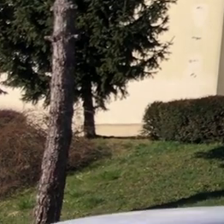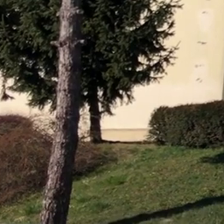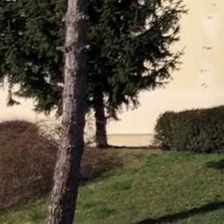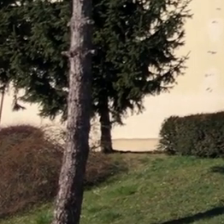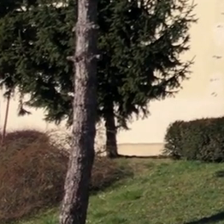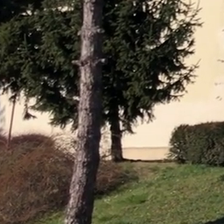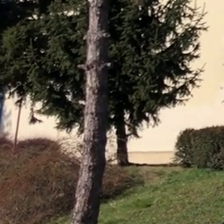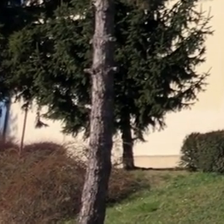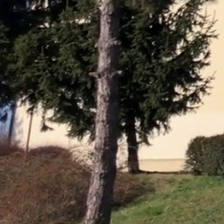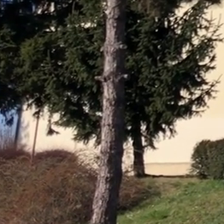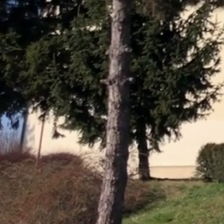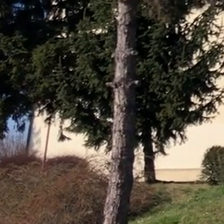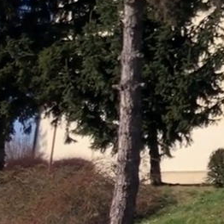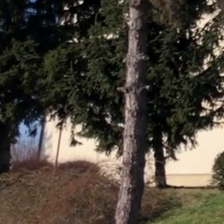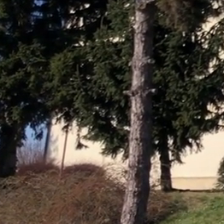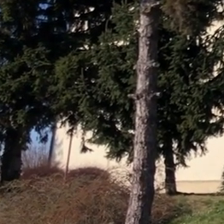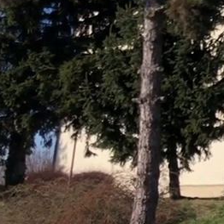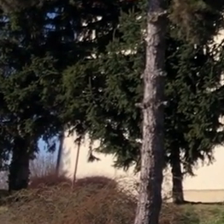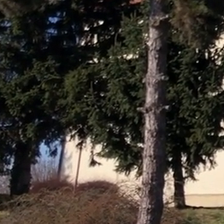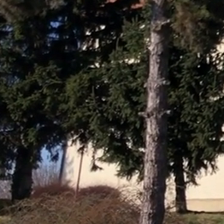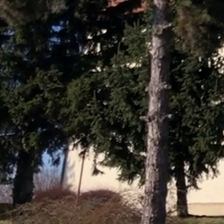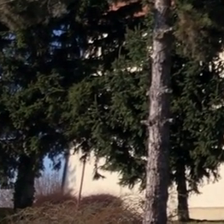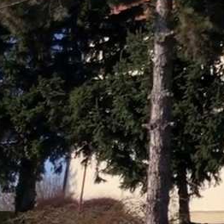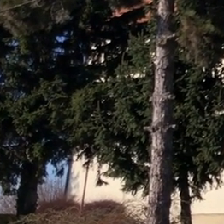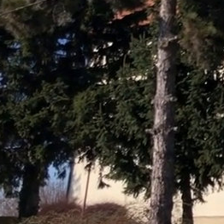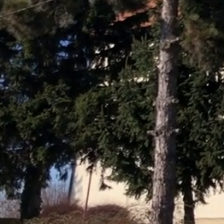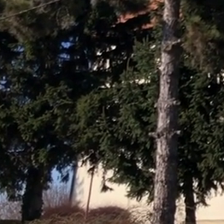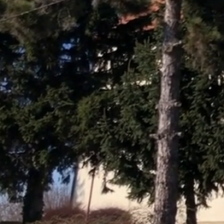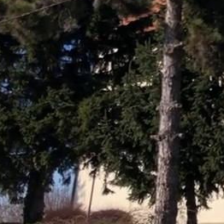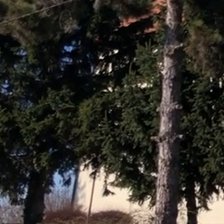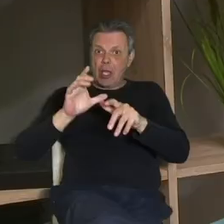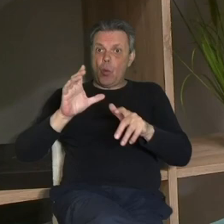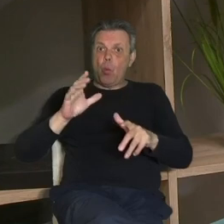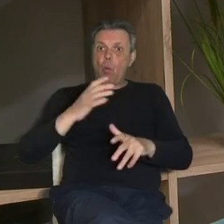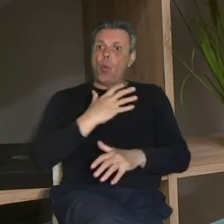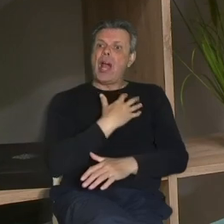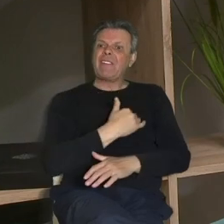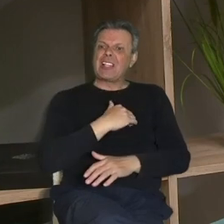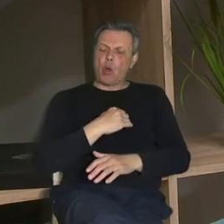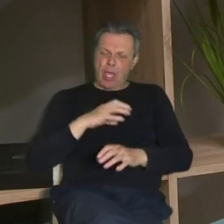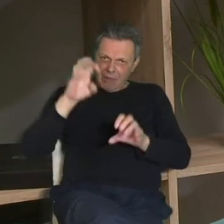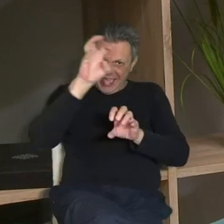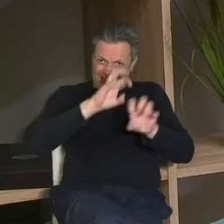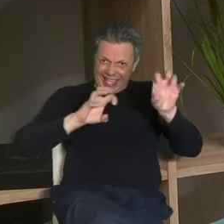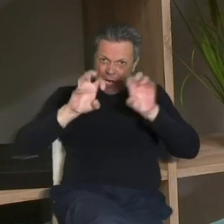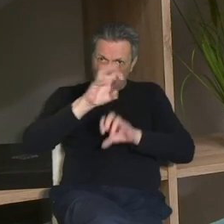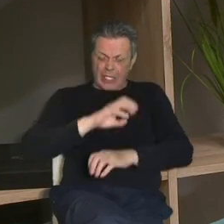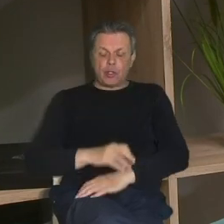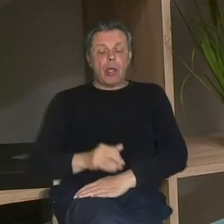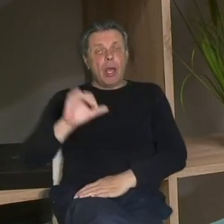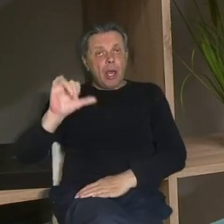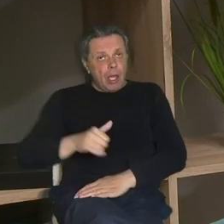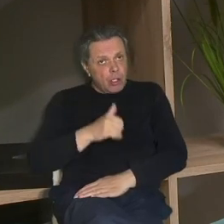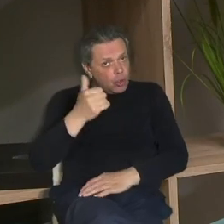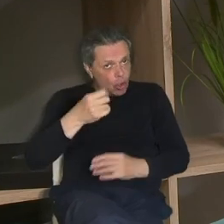mjesta poznatog po prvoj geodetskoj točki u Hrvatskoj, ali i zbog još nečega.